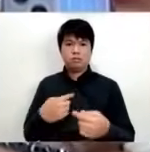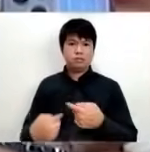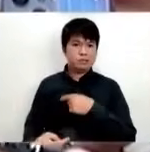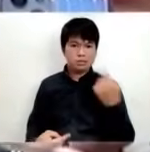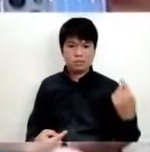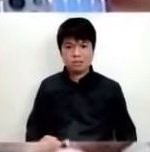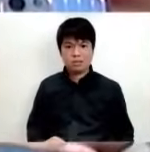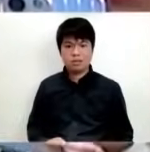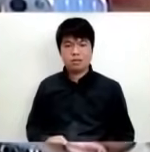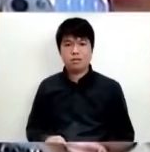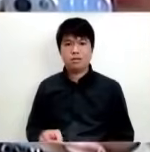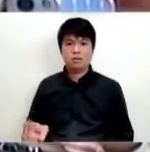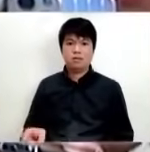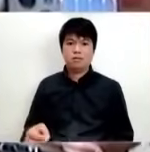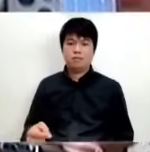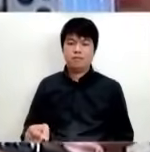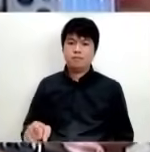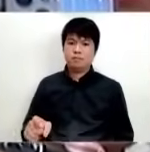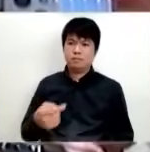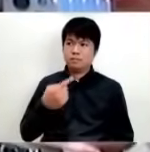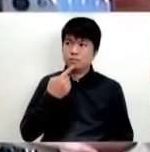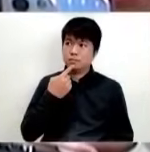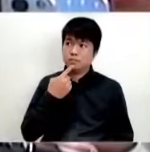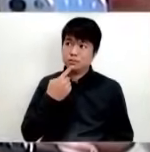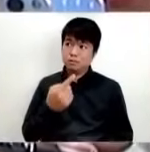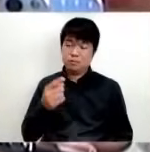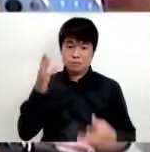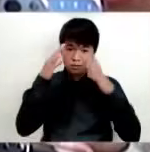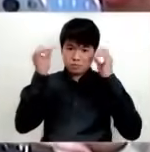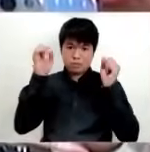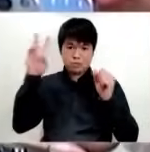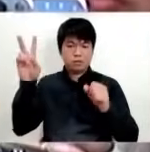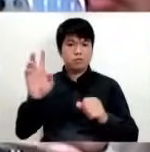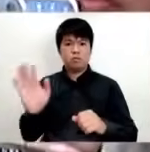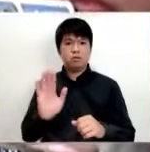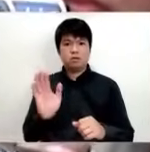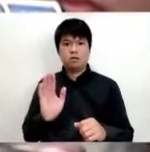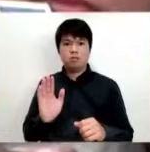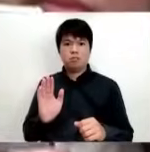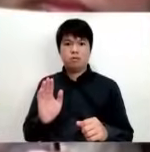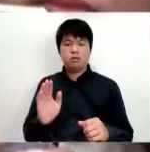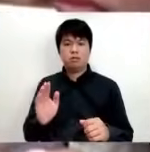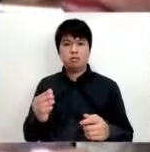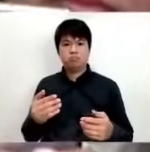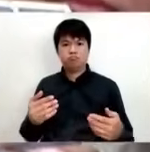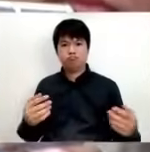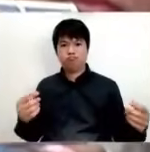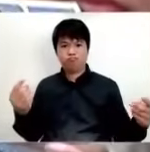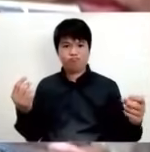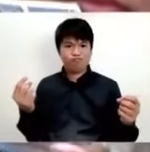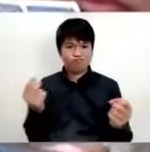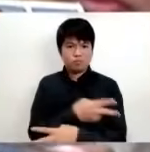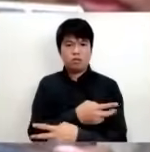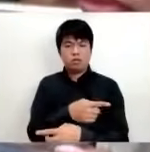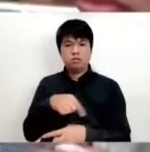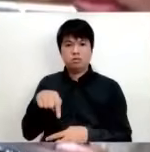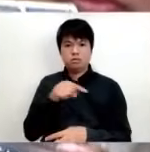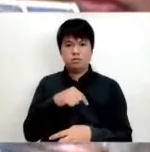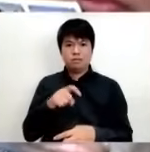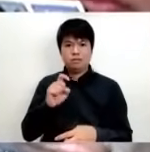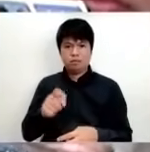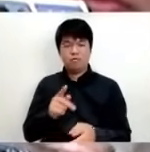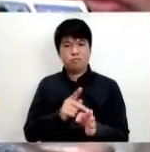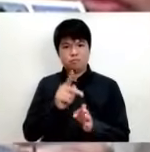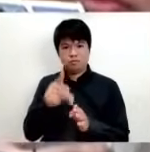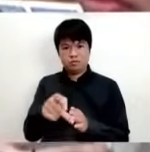very clear. We should not be provoked of all those bullying activities of China. We're still going to deal with them professionally. And